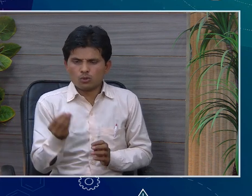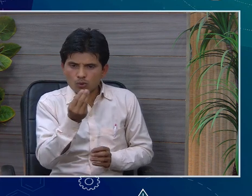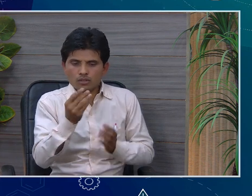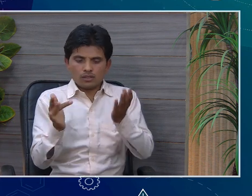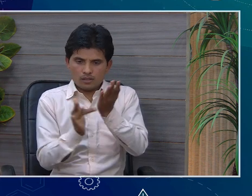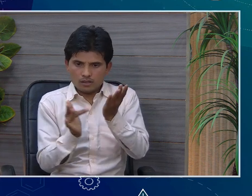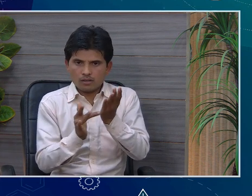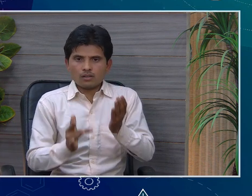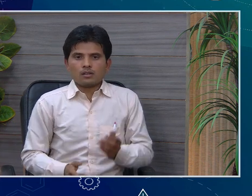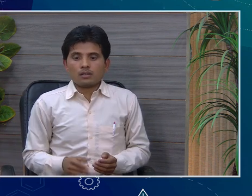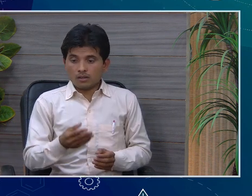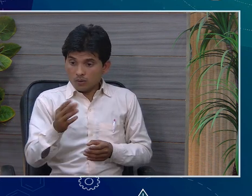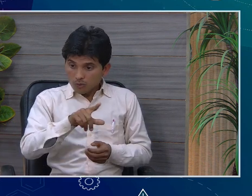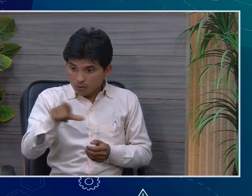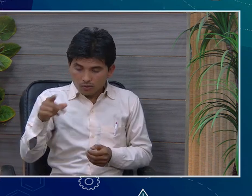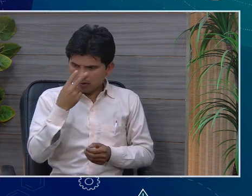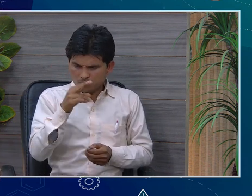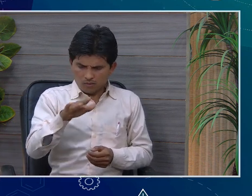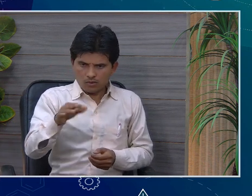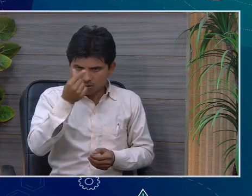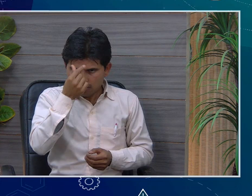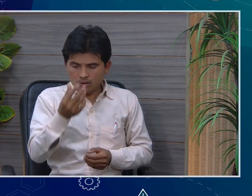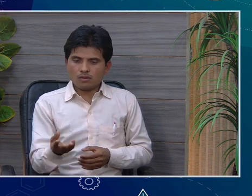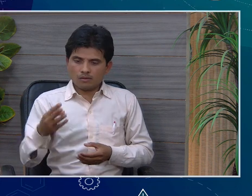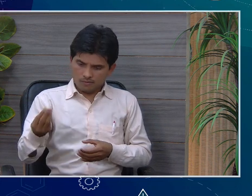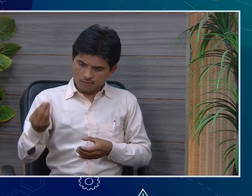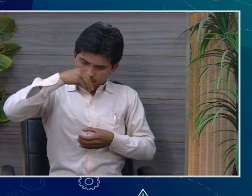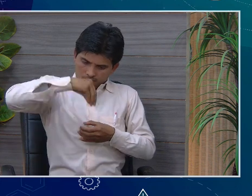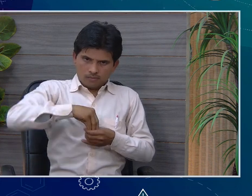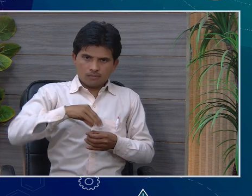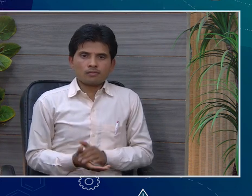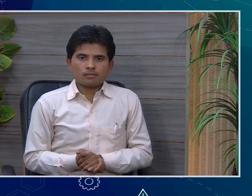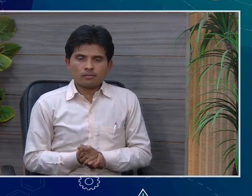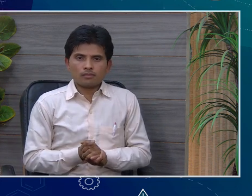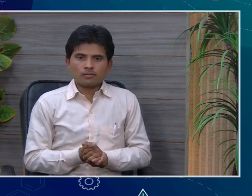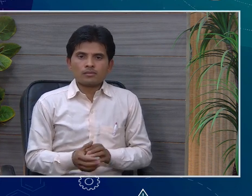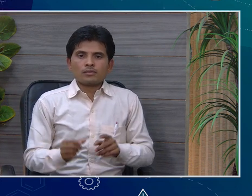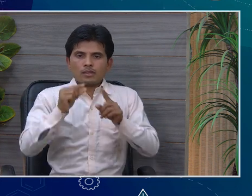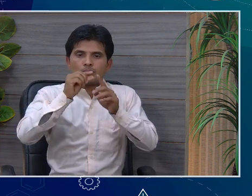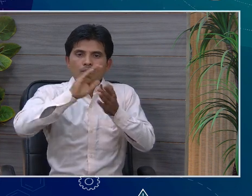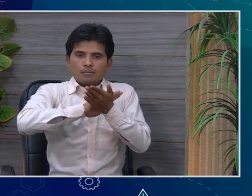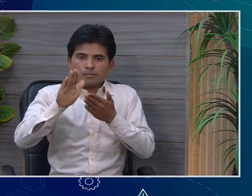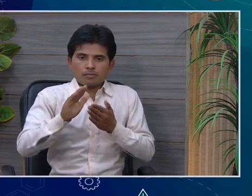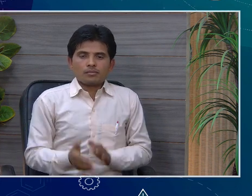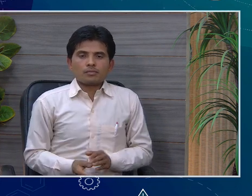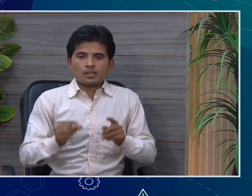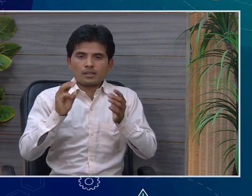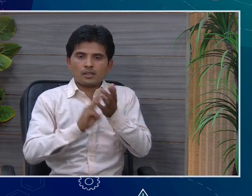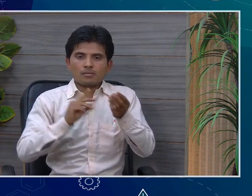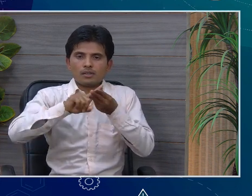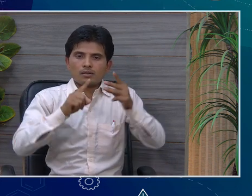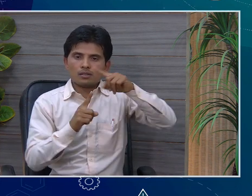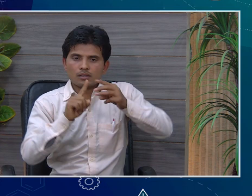वह उस बच्चे गोविंद सूट करेगी जो कि बचत देख नहीं सकता भी मैं इसी प्रकार के हमारे टॉकिंग पीएच मीटर आते हैं यह कुछ